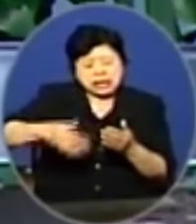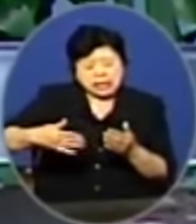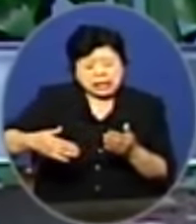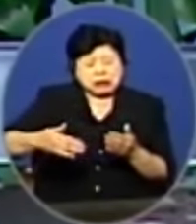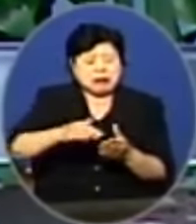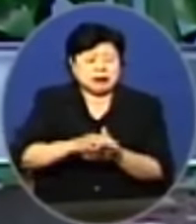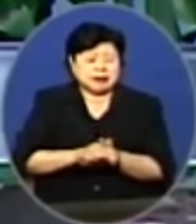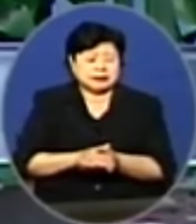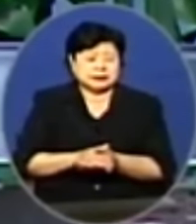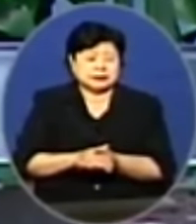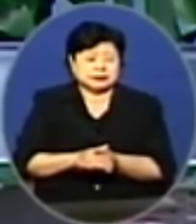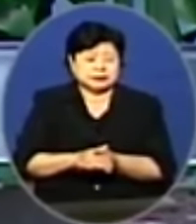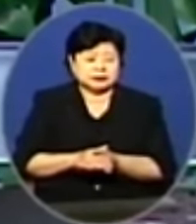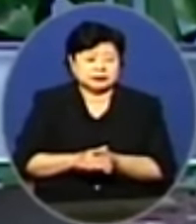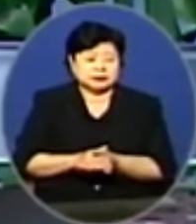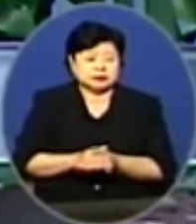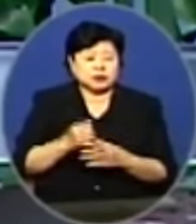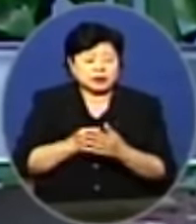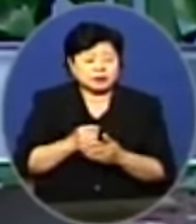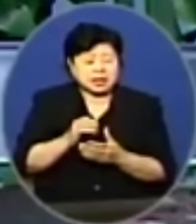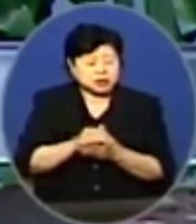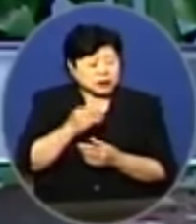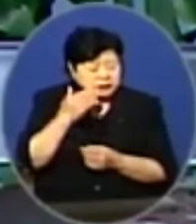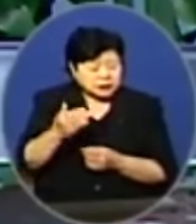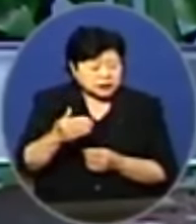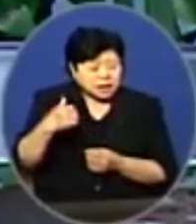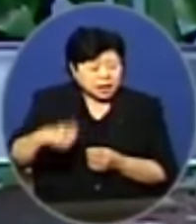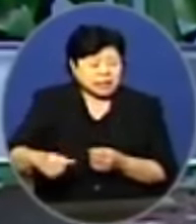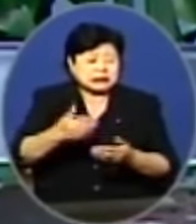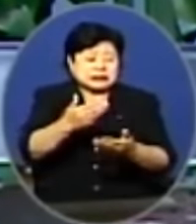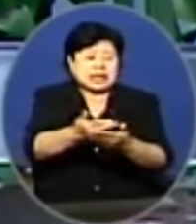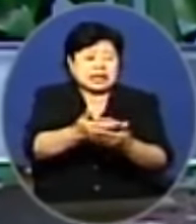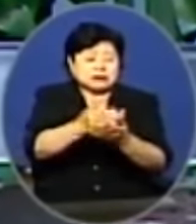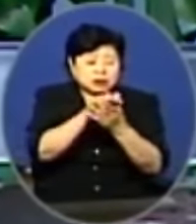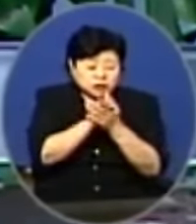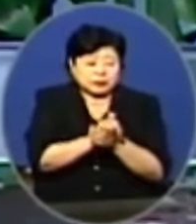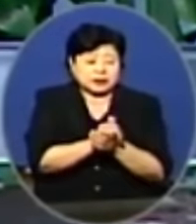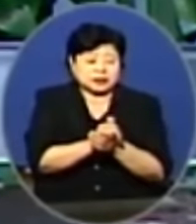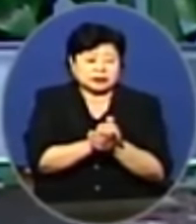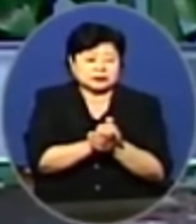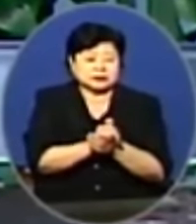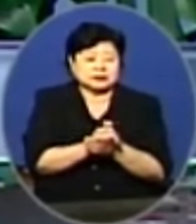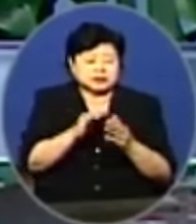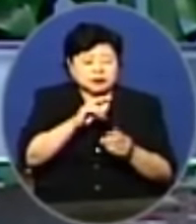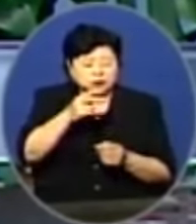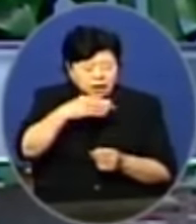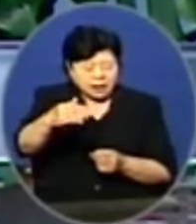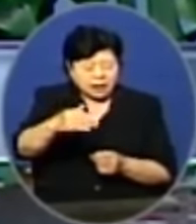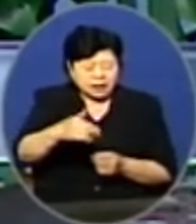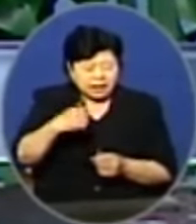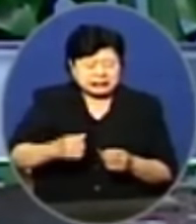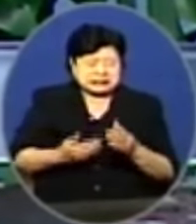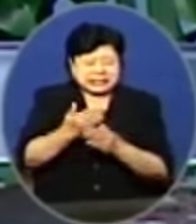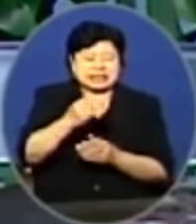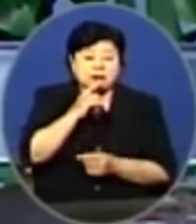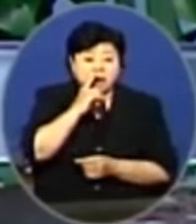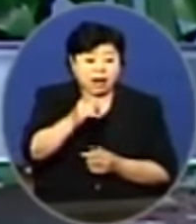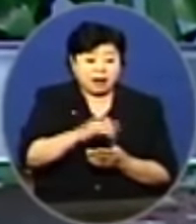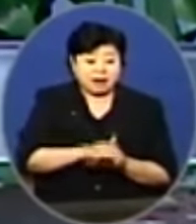말이 안 나옵니다. 무엇 때문에 기도하느냐? 아들을 얻기 위해서 기도합니다. 집에 돌아가라. 아들이 있을 것이다.